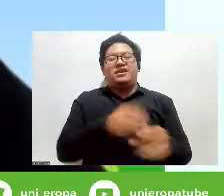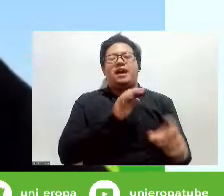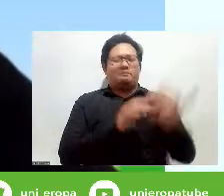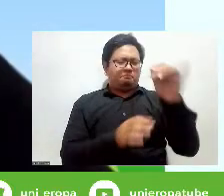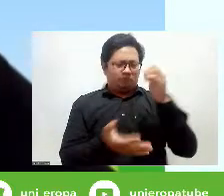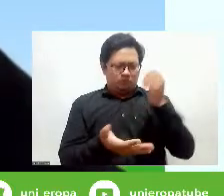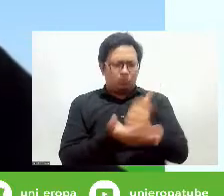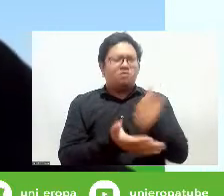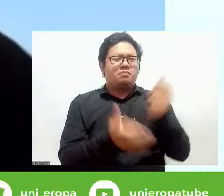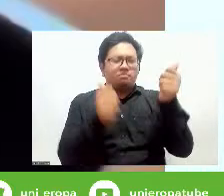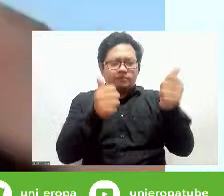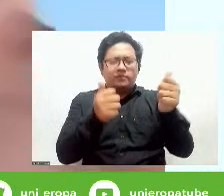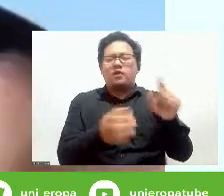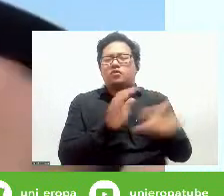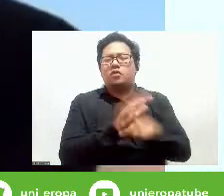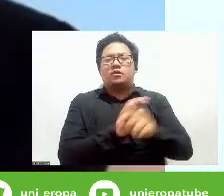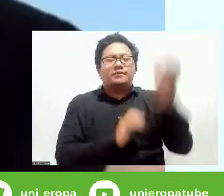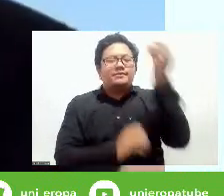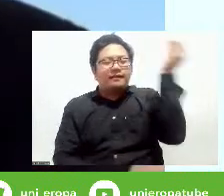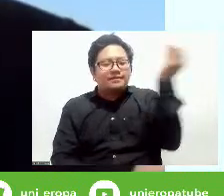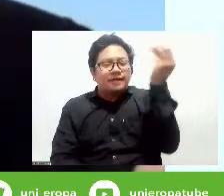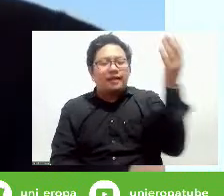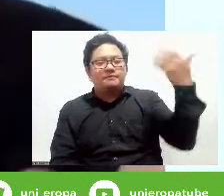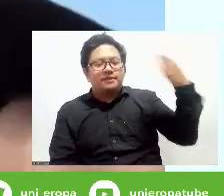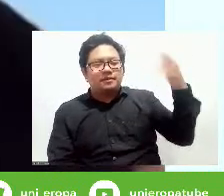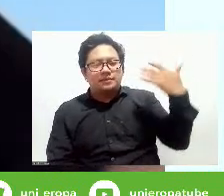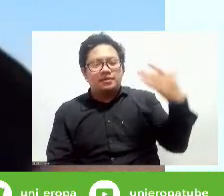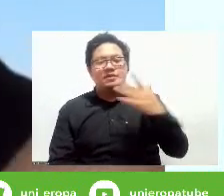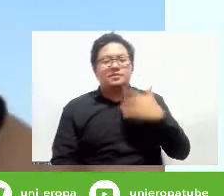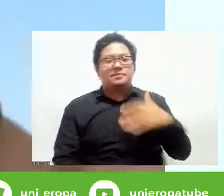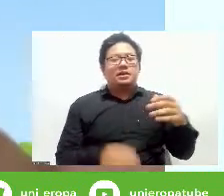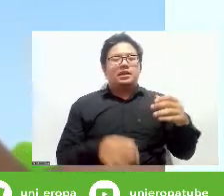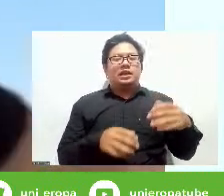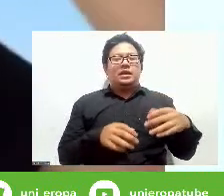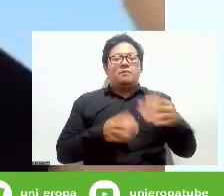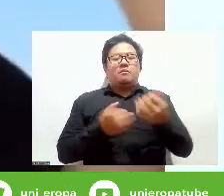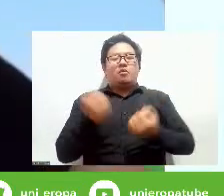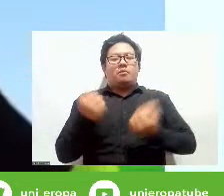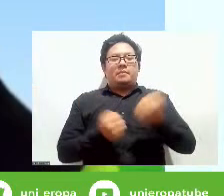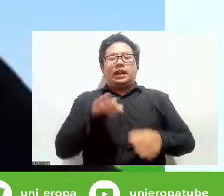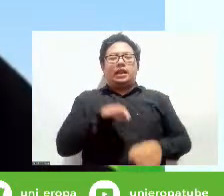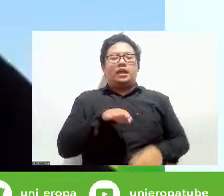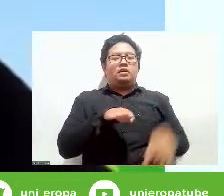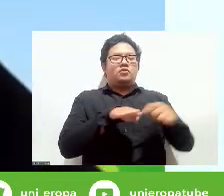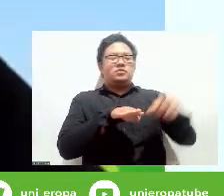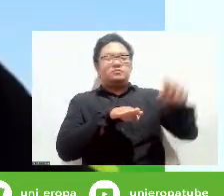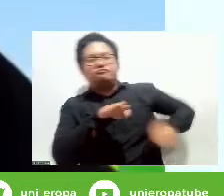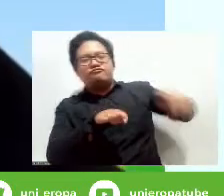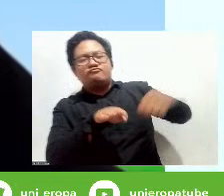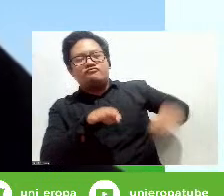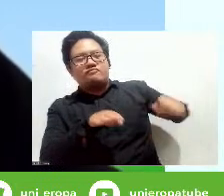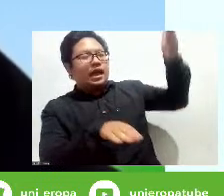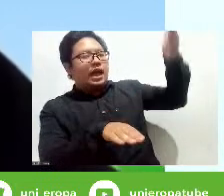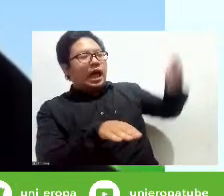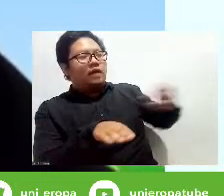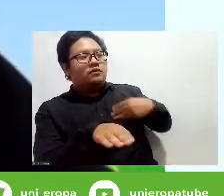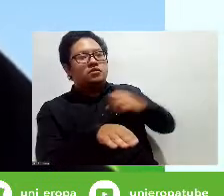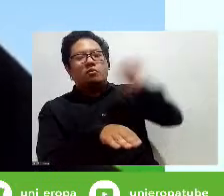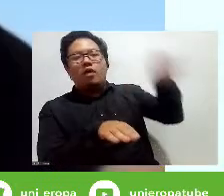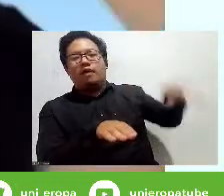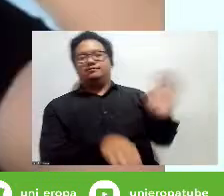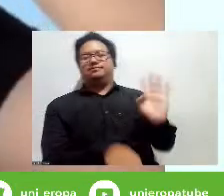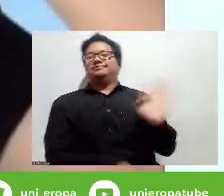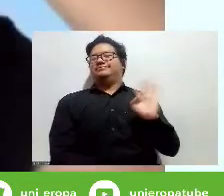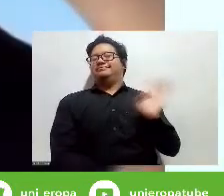enggak ada lagi tuh yang buang dari buka kaca mobil sungguhan Wah udah deh dijamin temenin deh langsung diajarin